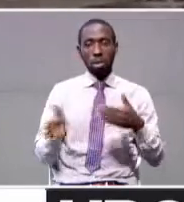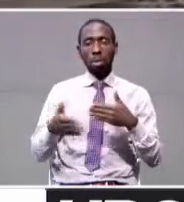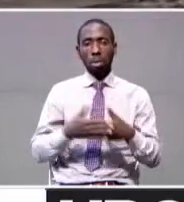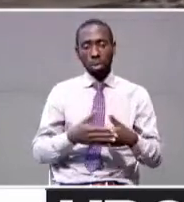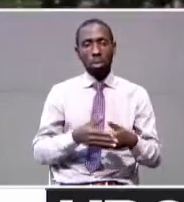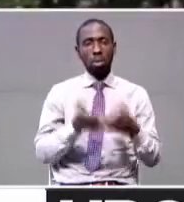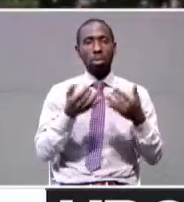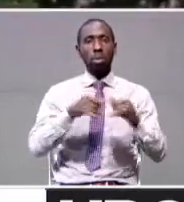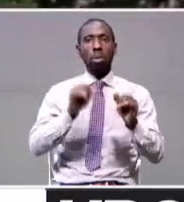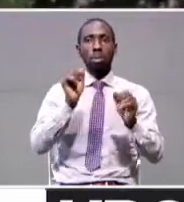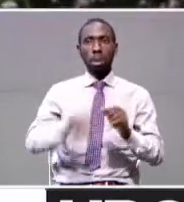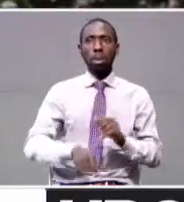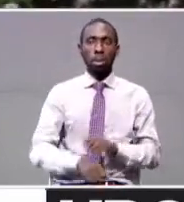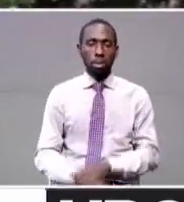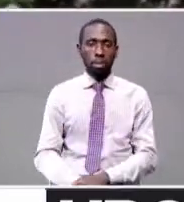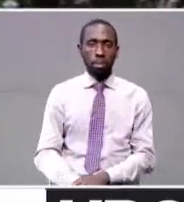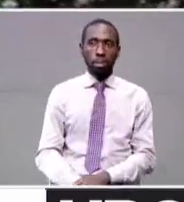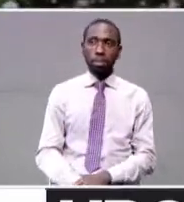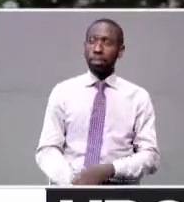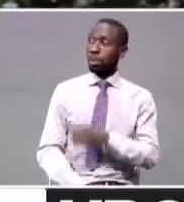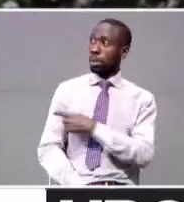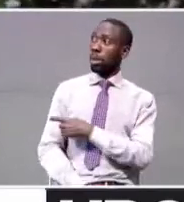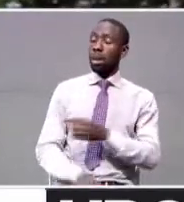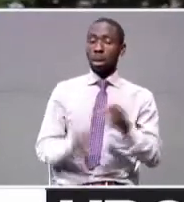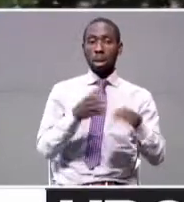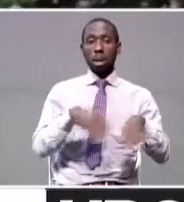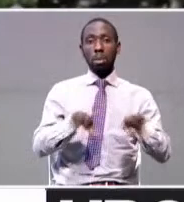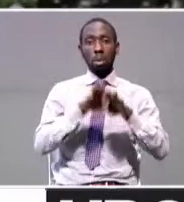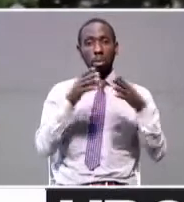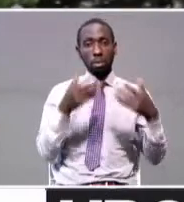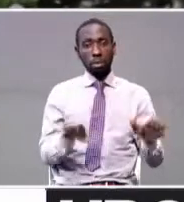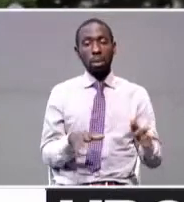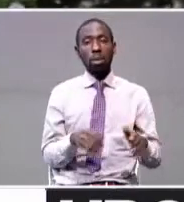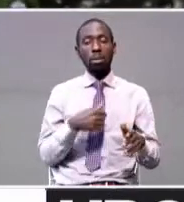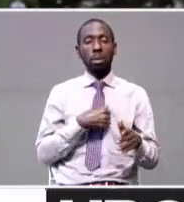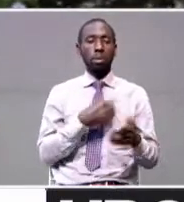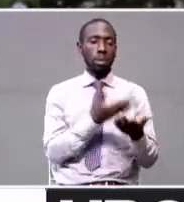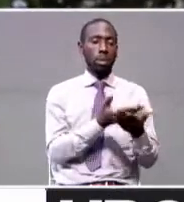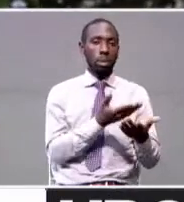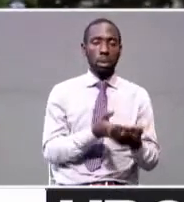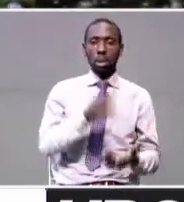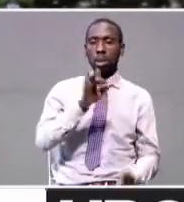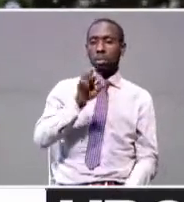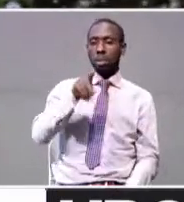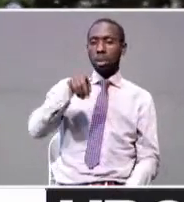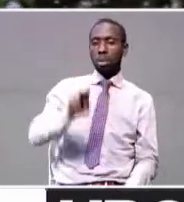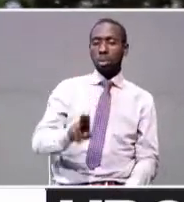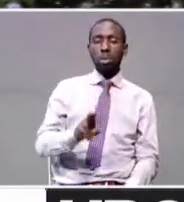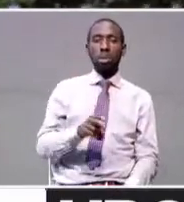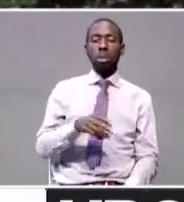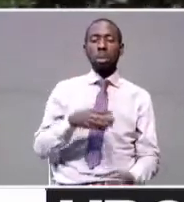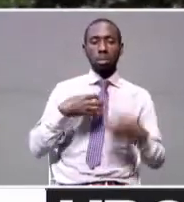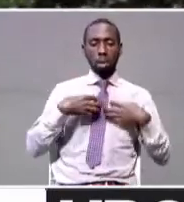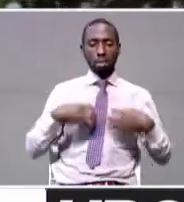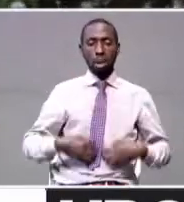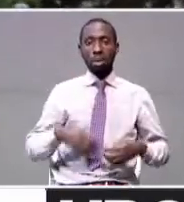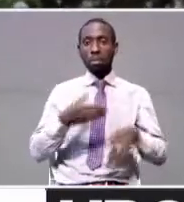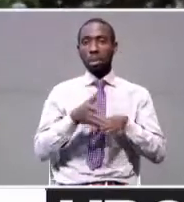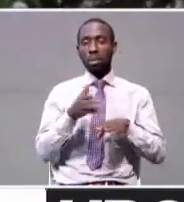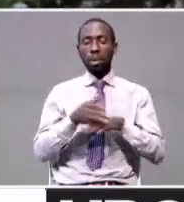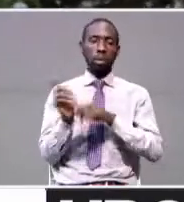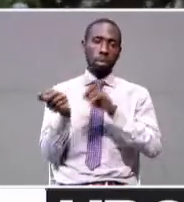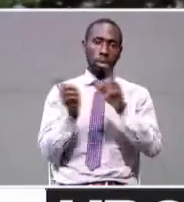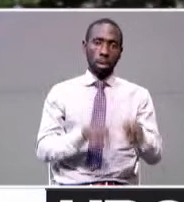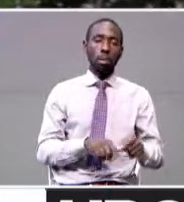kya kukolebwa. Bwekinaagaana era tukanyiza tugenda kusaba FPU amagye agalwanyisa envuba embi gajje. Bwe